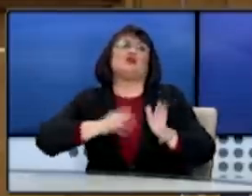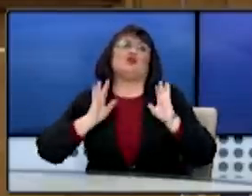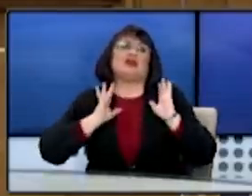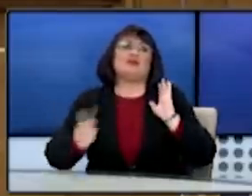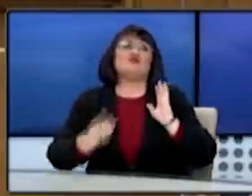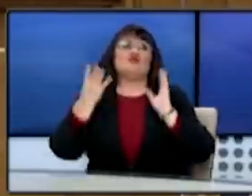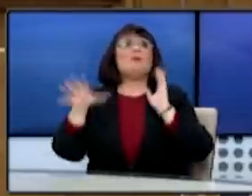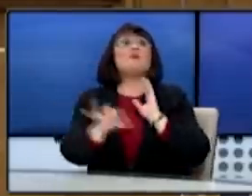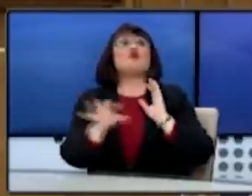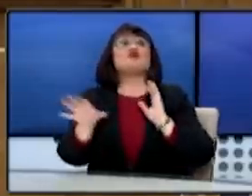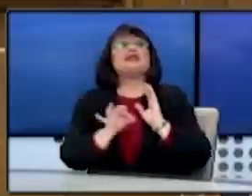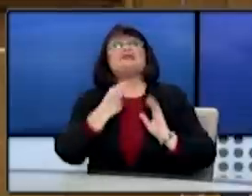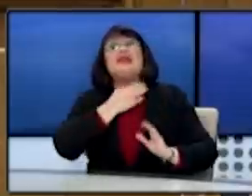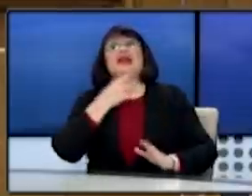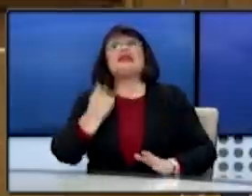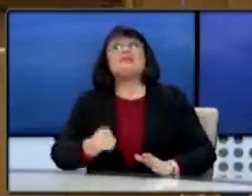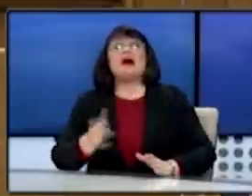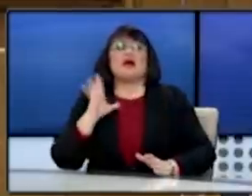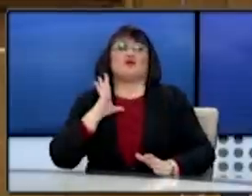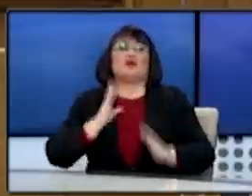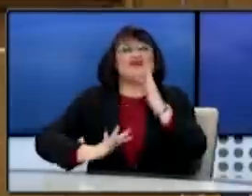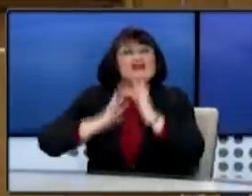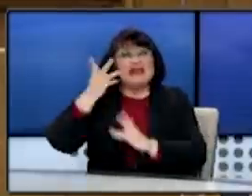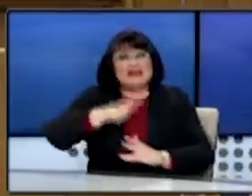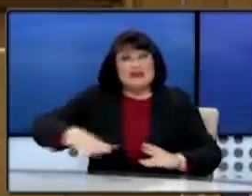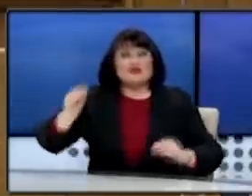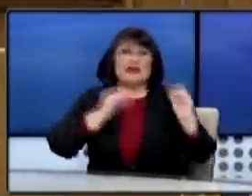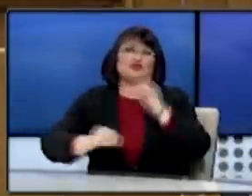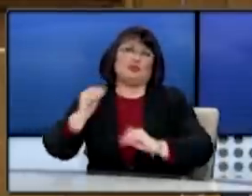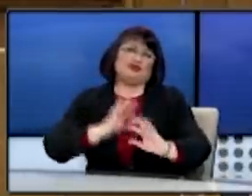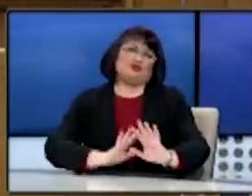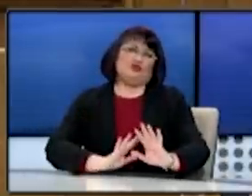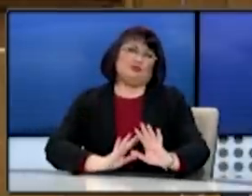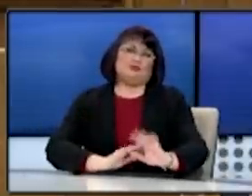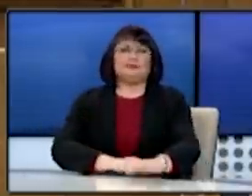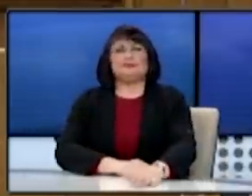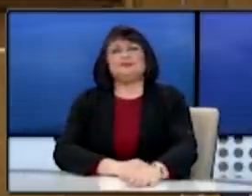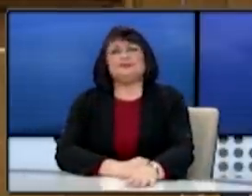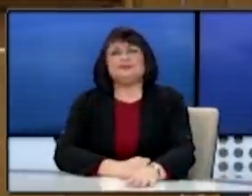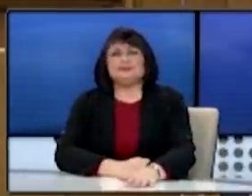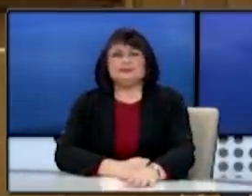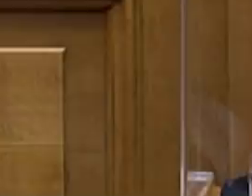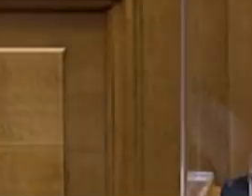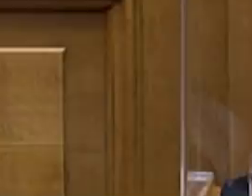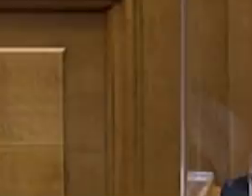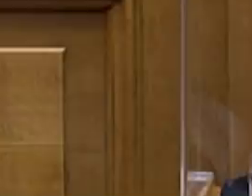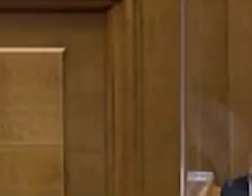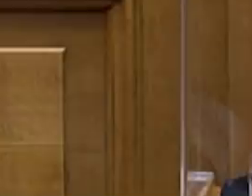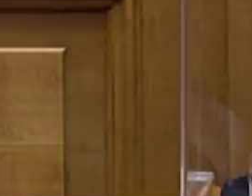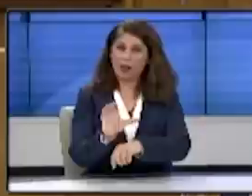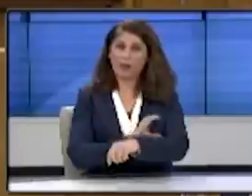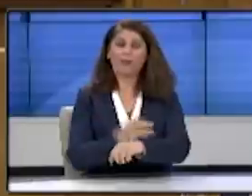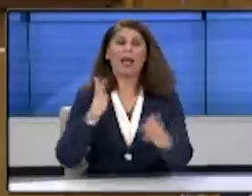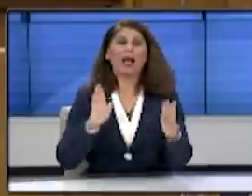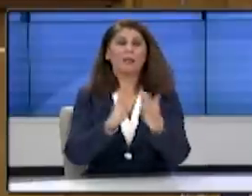για νέες προσλήψεις που έχουν ανάγκη, για βελτίωση του εξοπλισμού για ηλεκτρονικούς υπολογιστές, για την